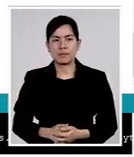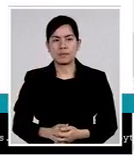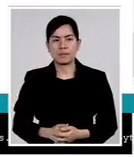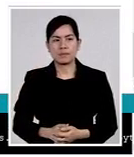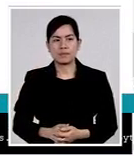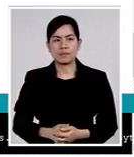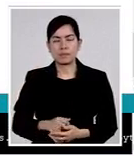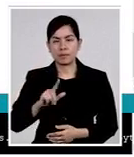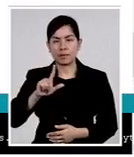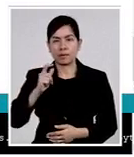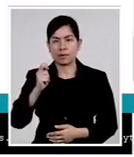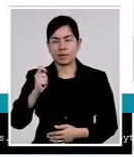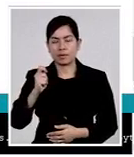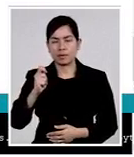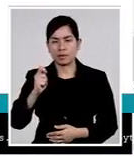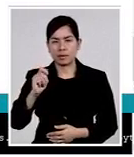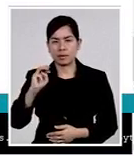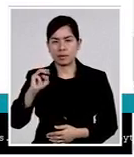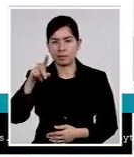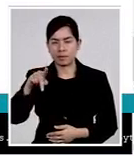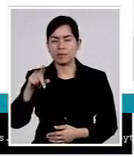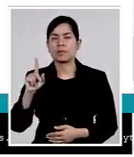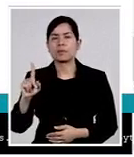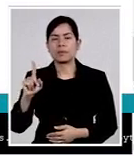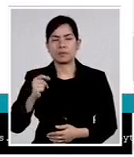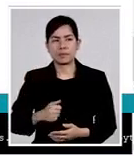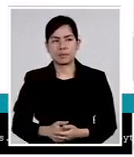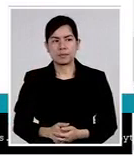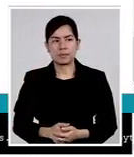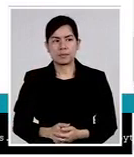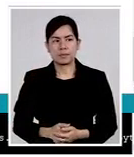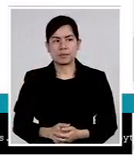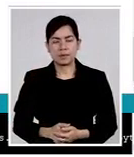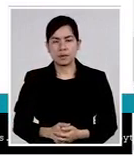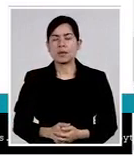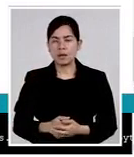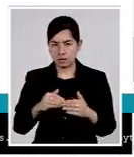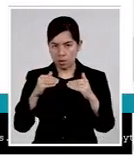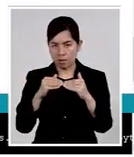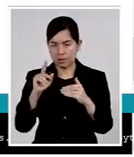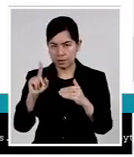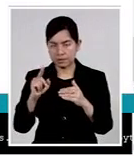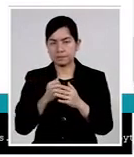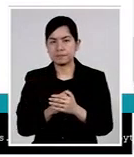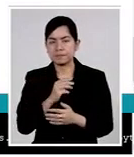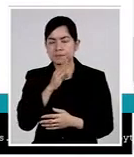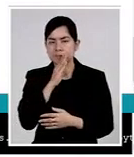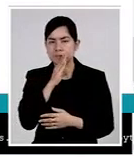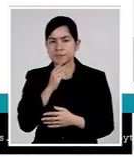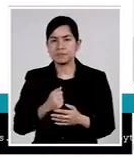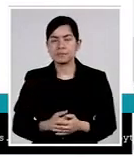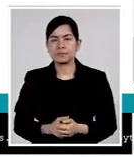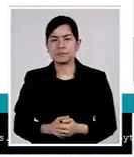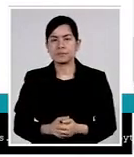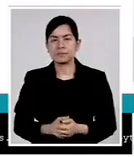แลมป์เป็น1อ่ะผมไม่ใช้ไฮแล้วเอา1อีกนะครับถ้านอก